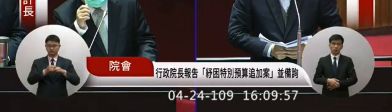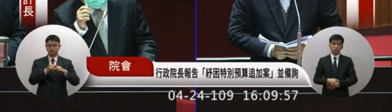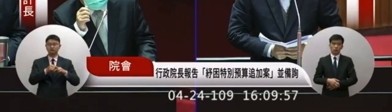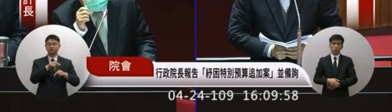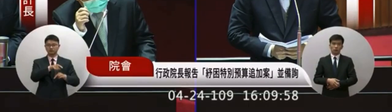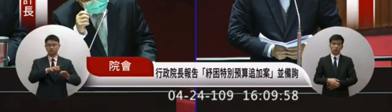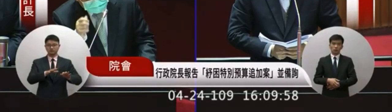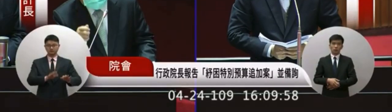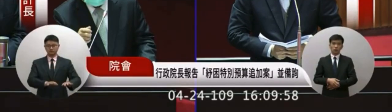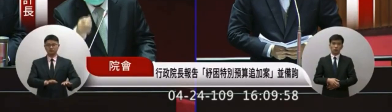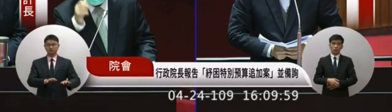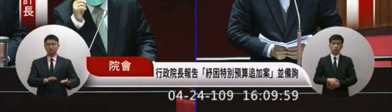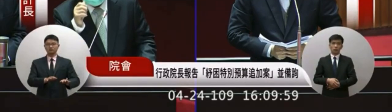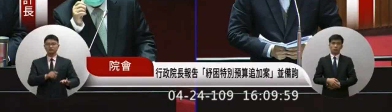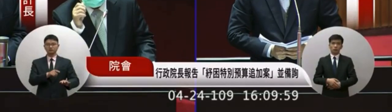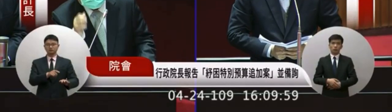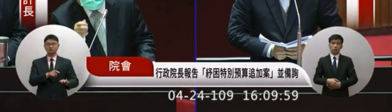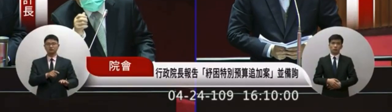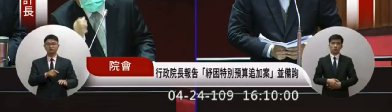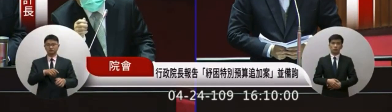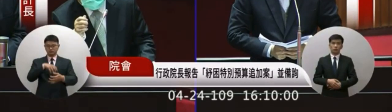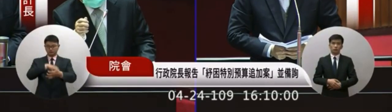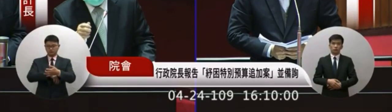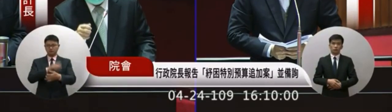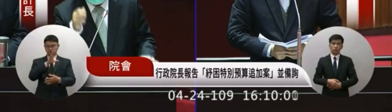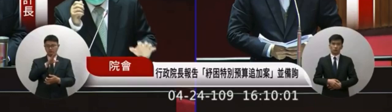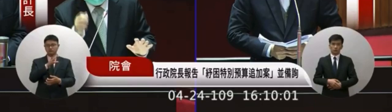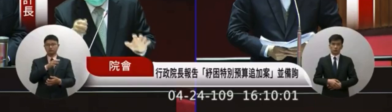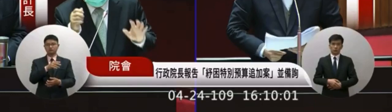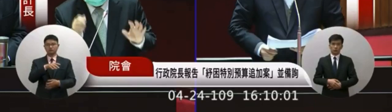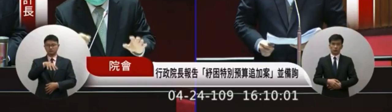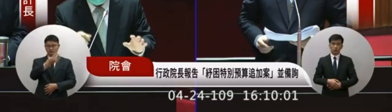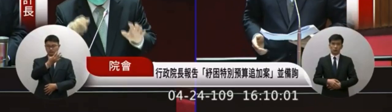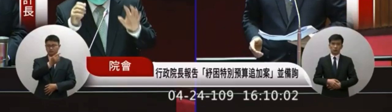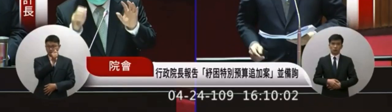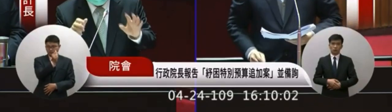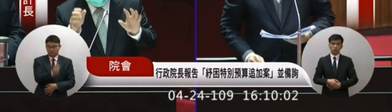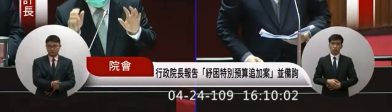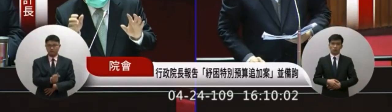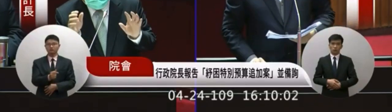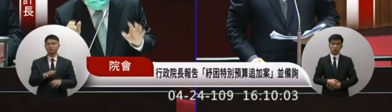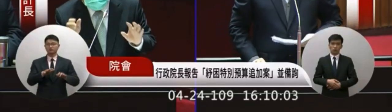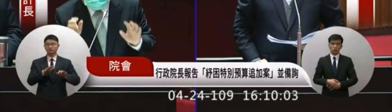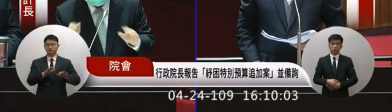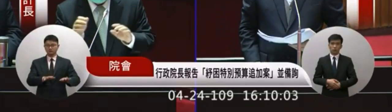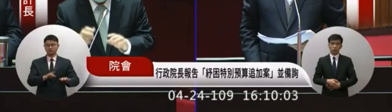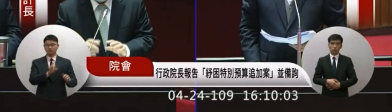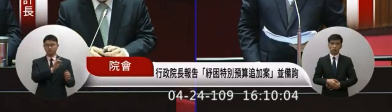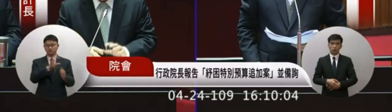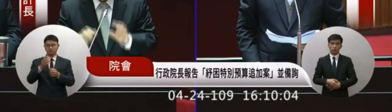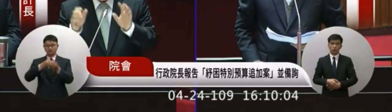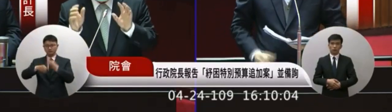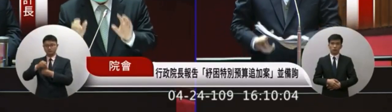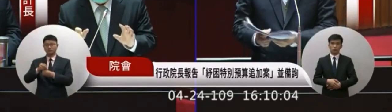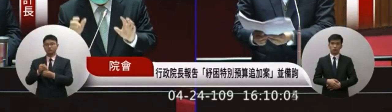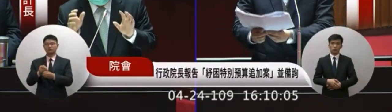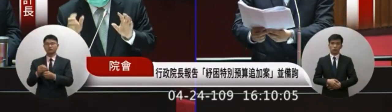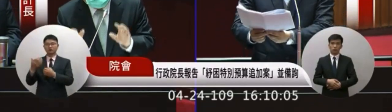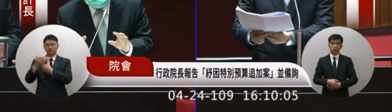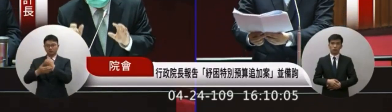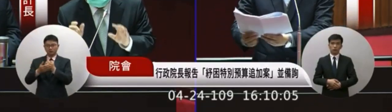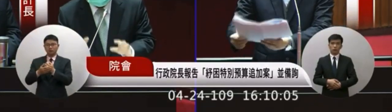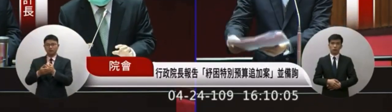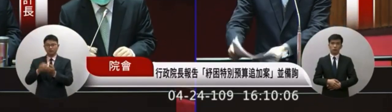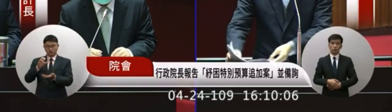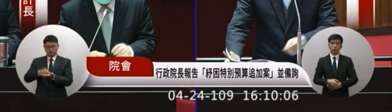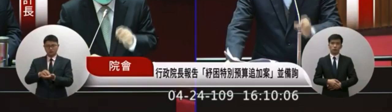个的现金大概有400多亿，那一个目前可以作为一个保证之用，就是万一